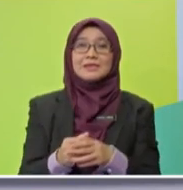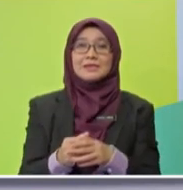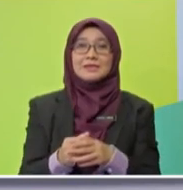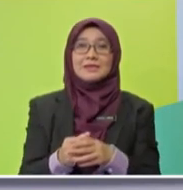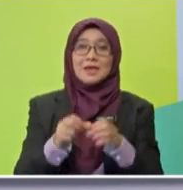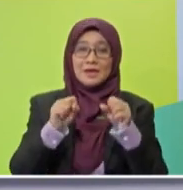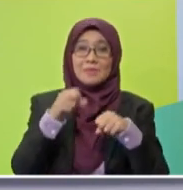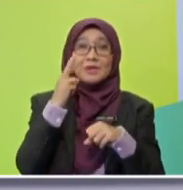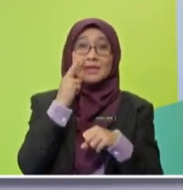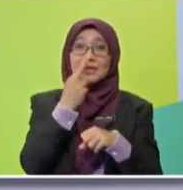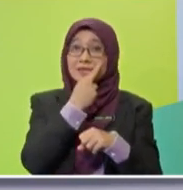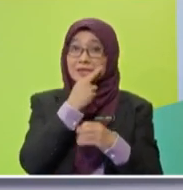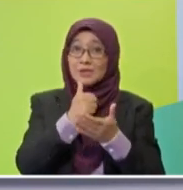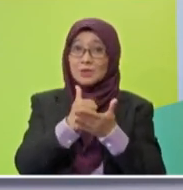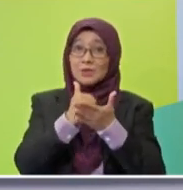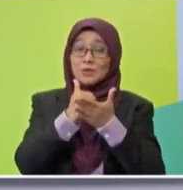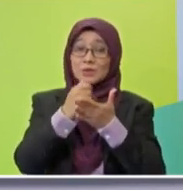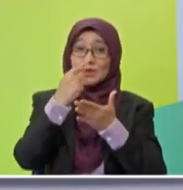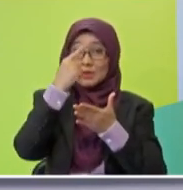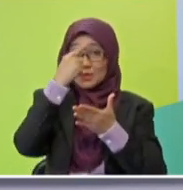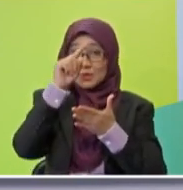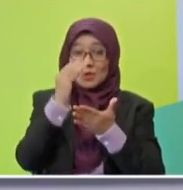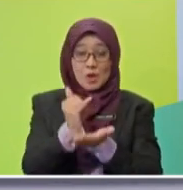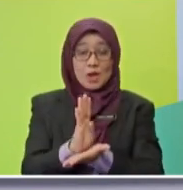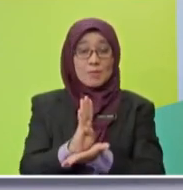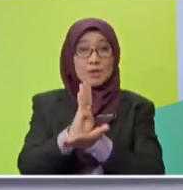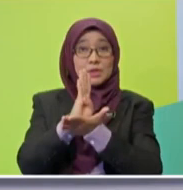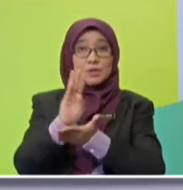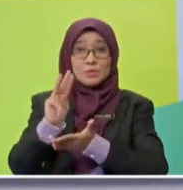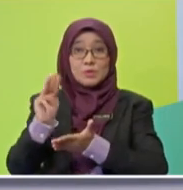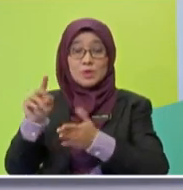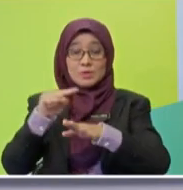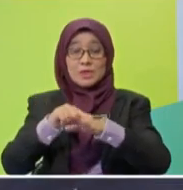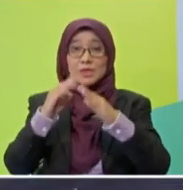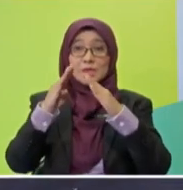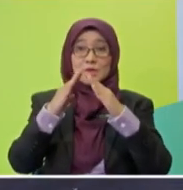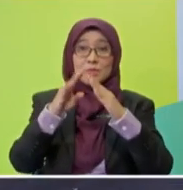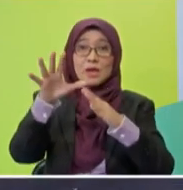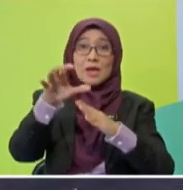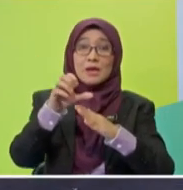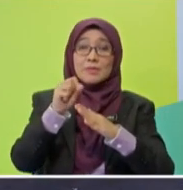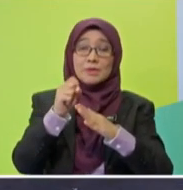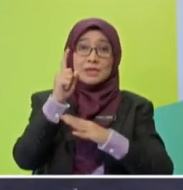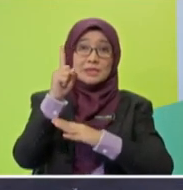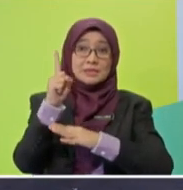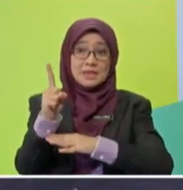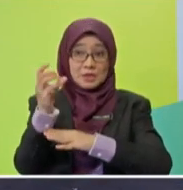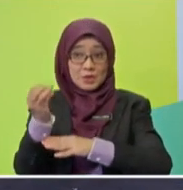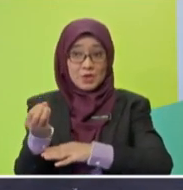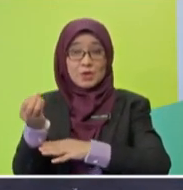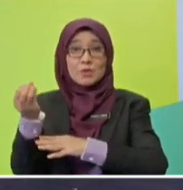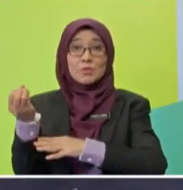Tolong saya oke untuk bantu murid-murid di rumah ambilkan satu objek